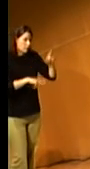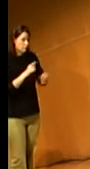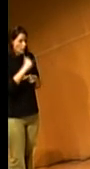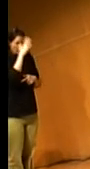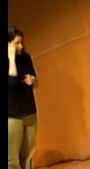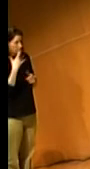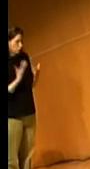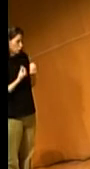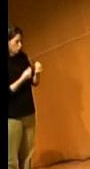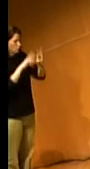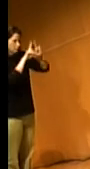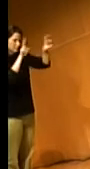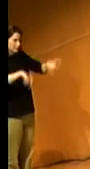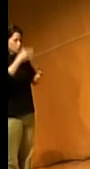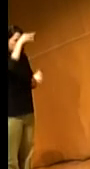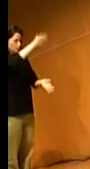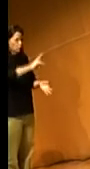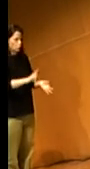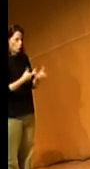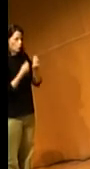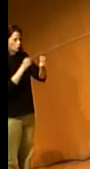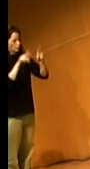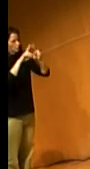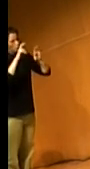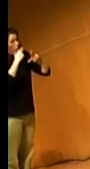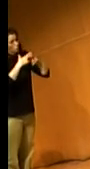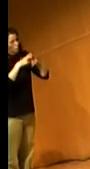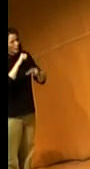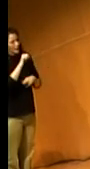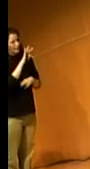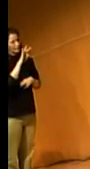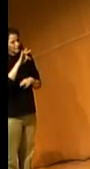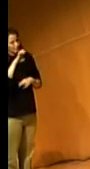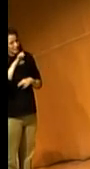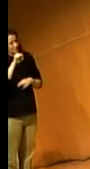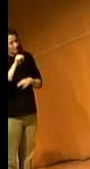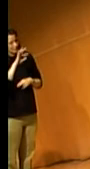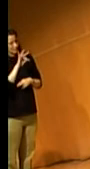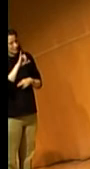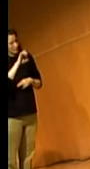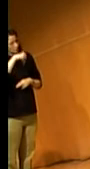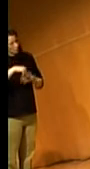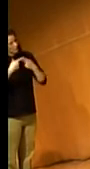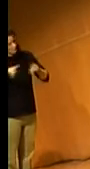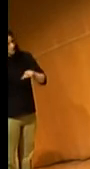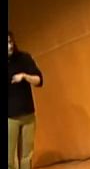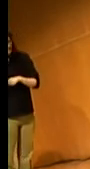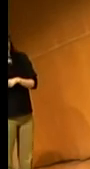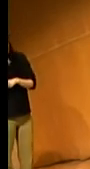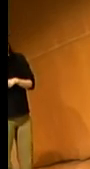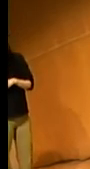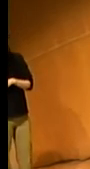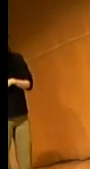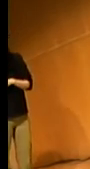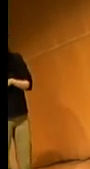de compétences, des compétences professionnelles qui seront reconnues donc, dans l'entreprise. Si au moment de la fin du